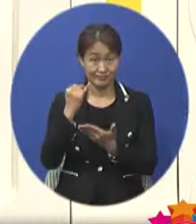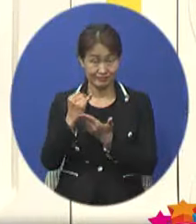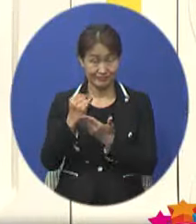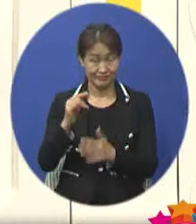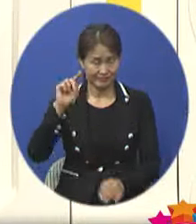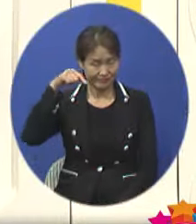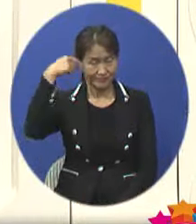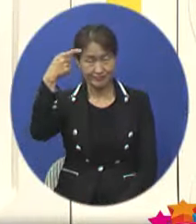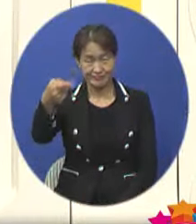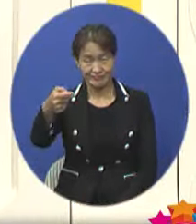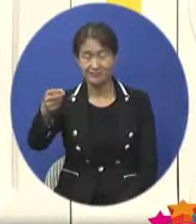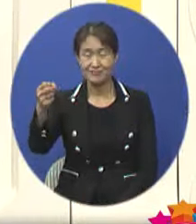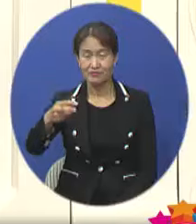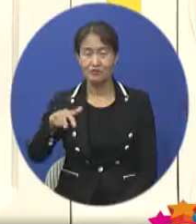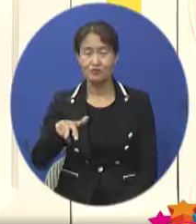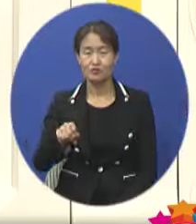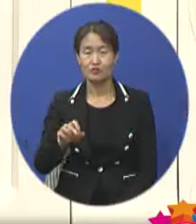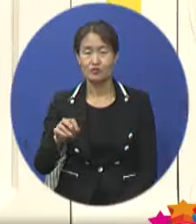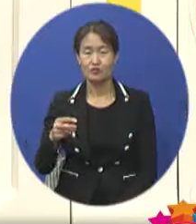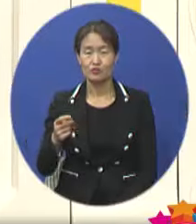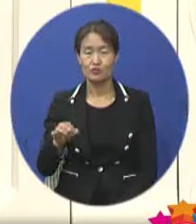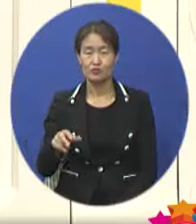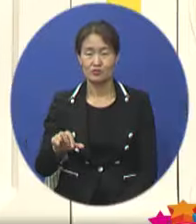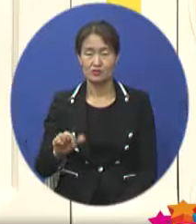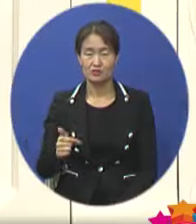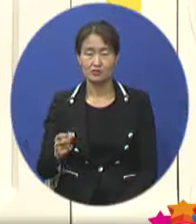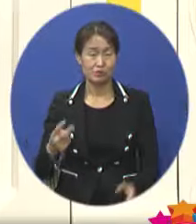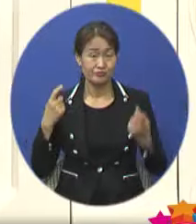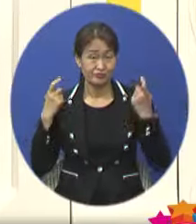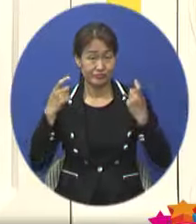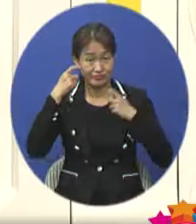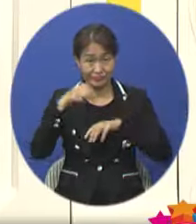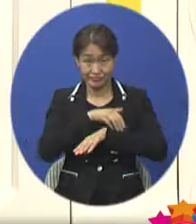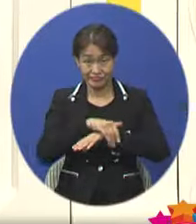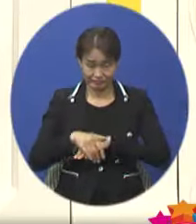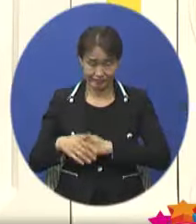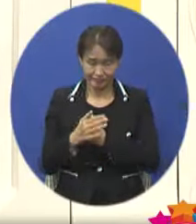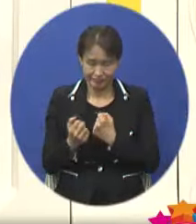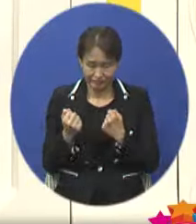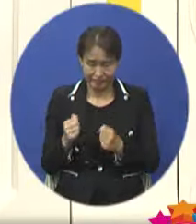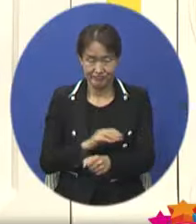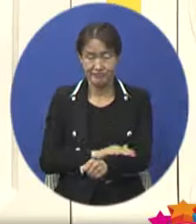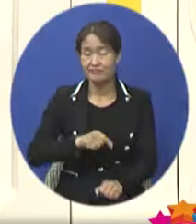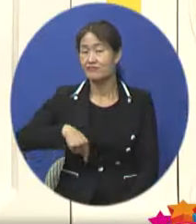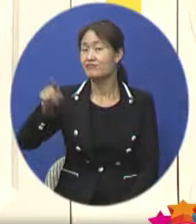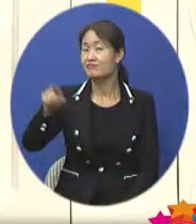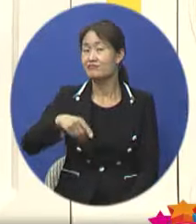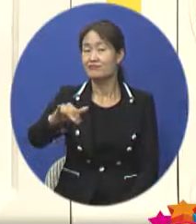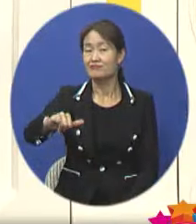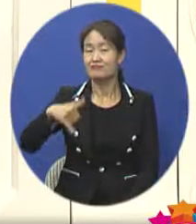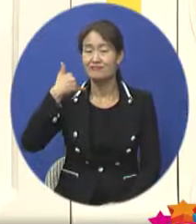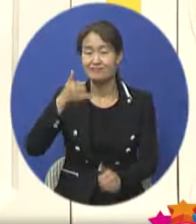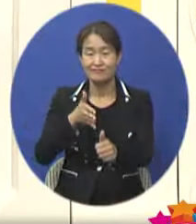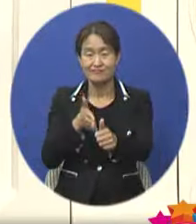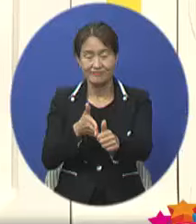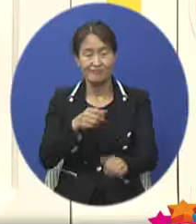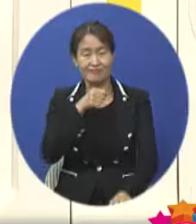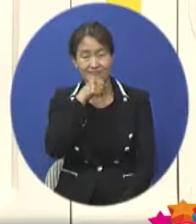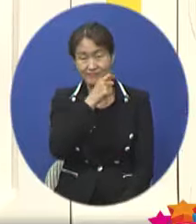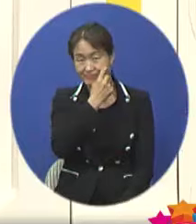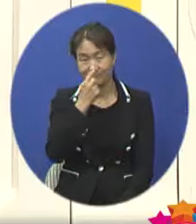다음에 이제 또 정동진으로 가실 예정이라고 하시잖아요. 그러니까요. 예, 또 건강하게 또 잘 다녀오시고 연락 주시기 바랍니다. 자,